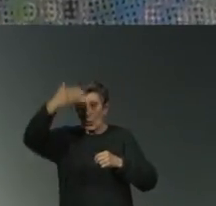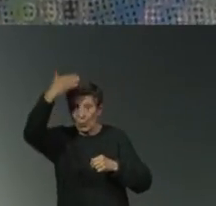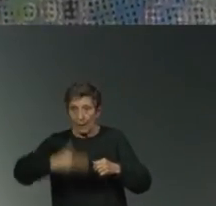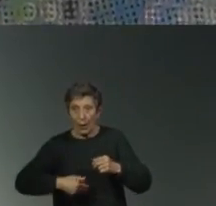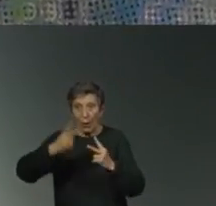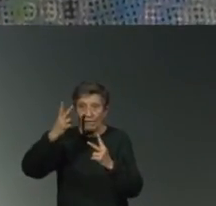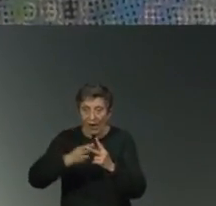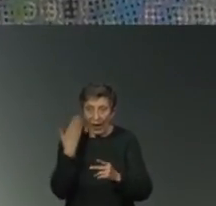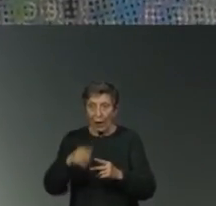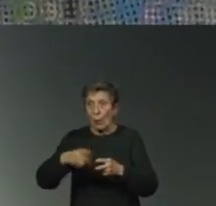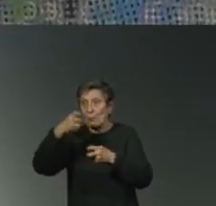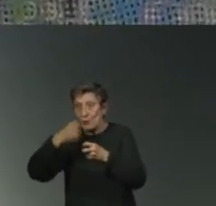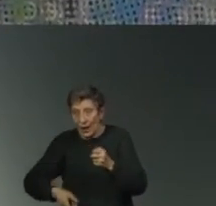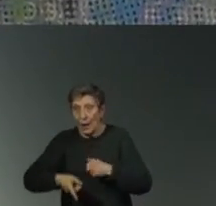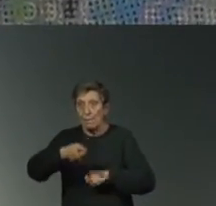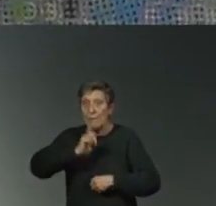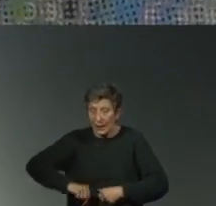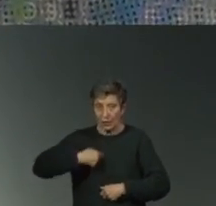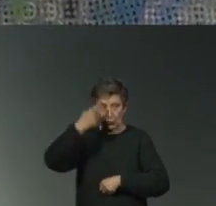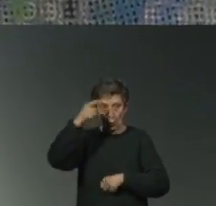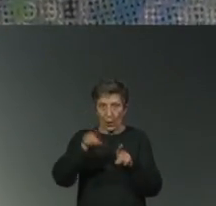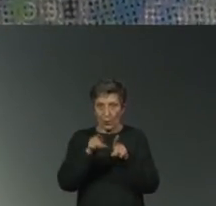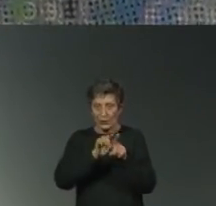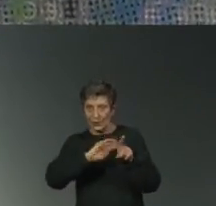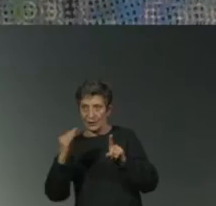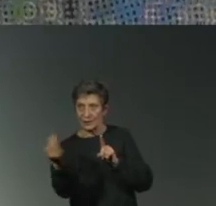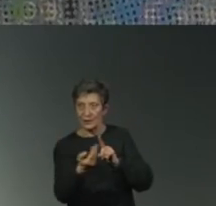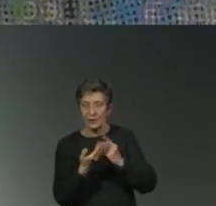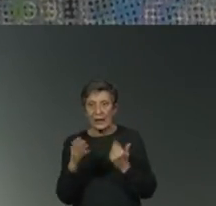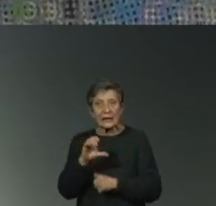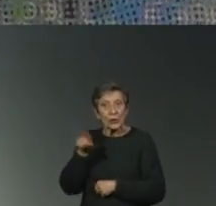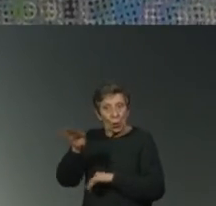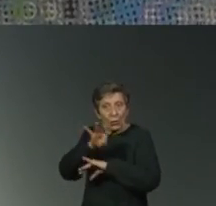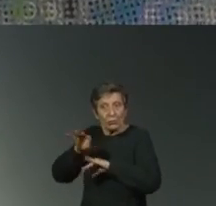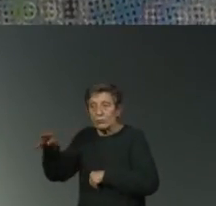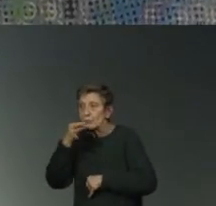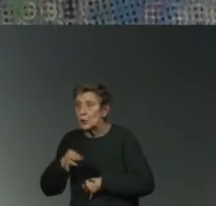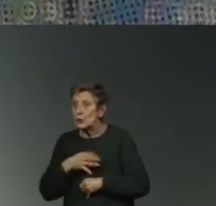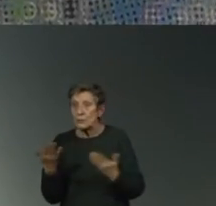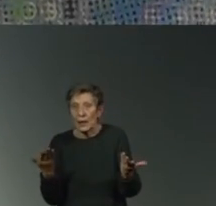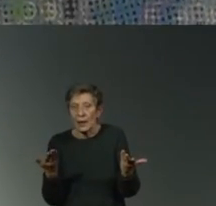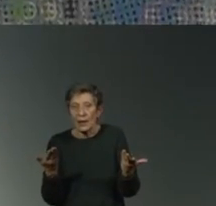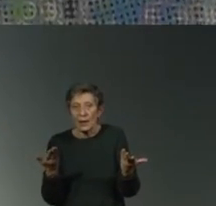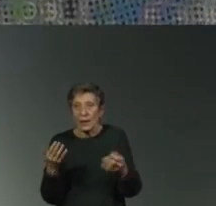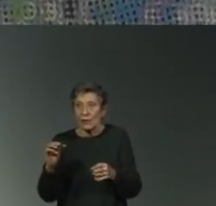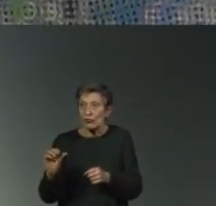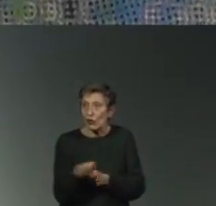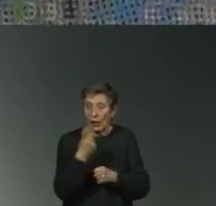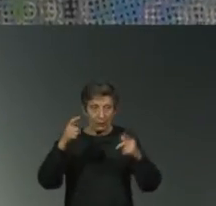en pierre, et puis il y en a une en métal, je crois. Et Christian me dit cette phrase, chaque